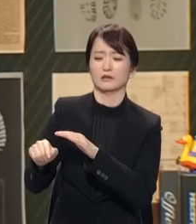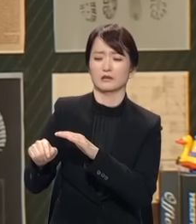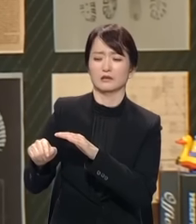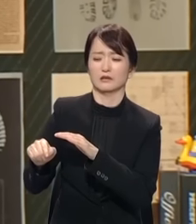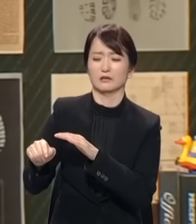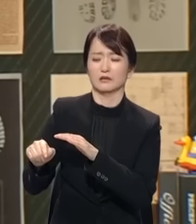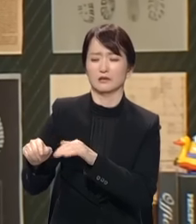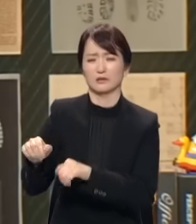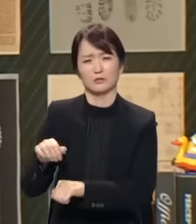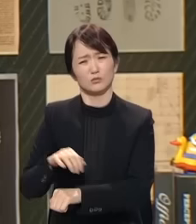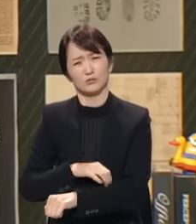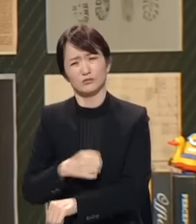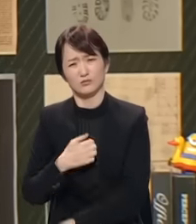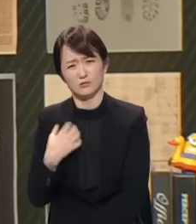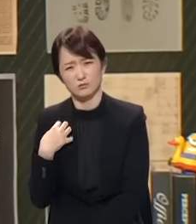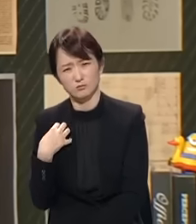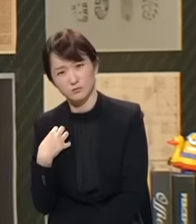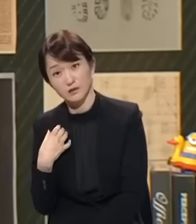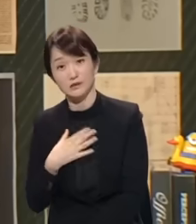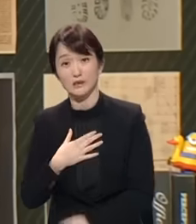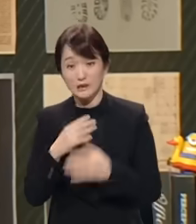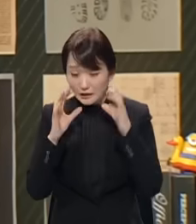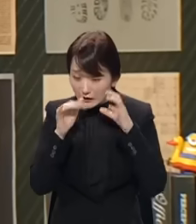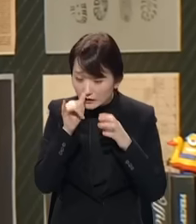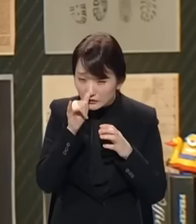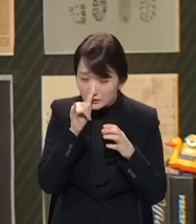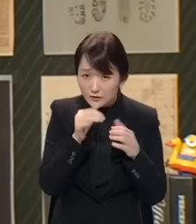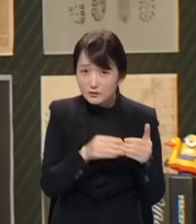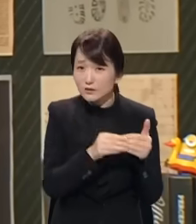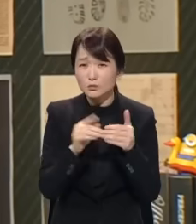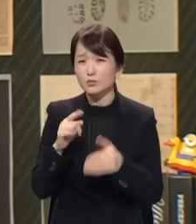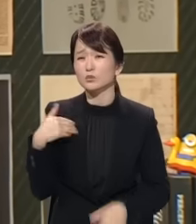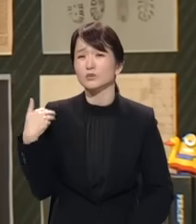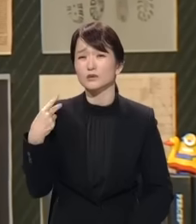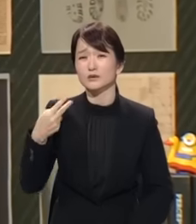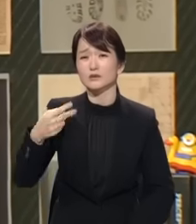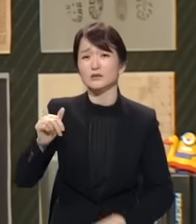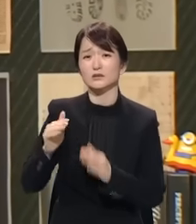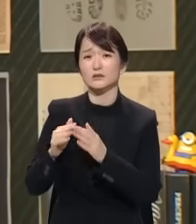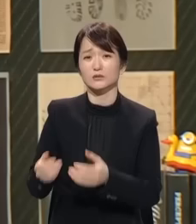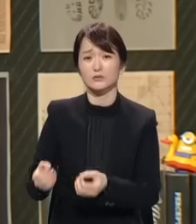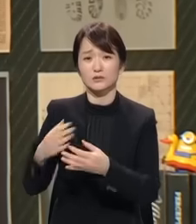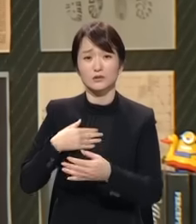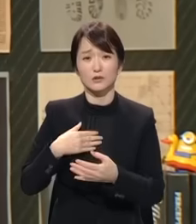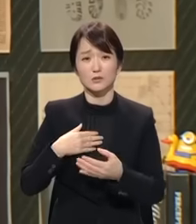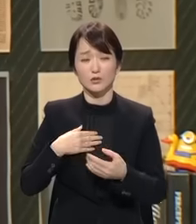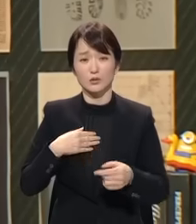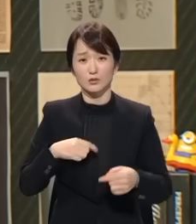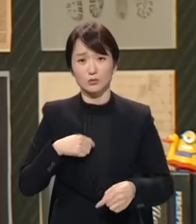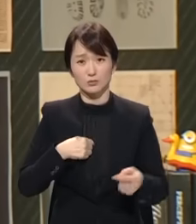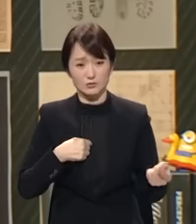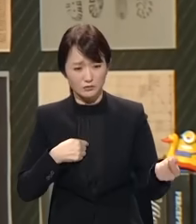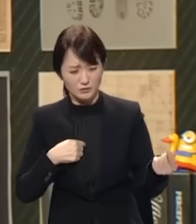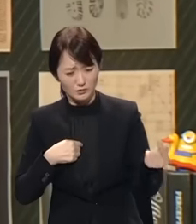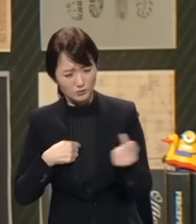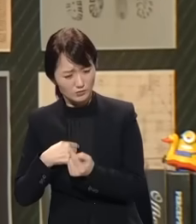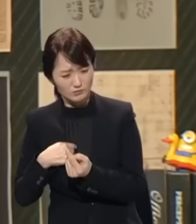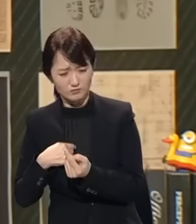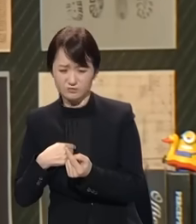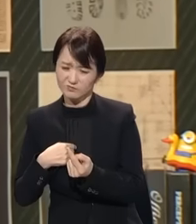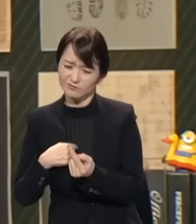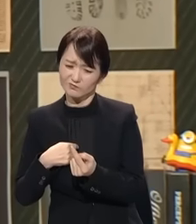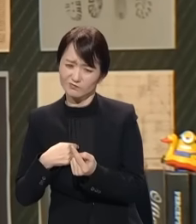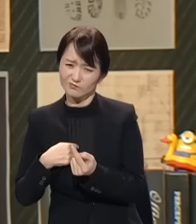불편해요. 부담도 되고요. 제가 아기라도 있으면 모르겠는데 시가 행사에 저만 덩그러니 이건 좀 너무 아닌 것